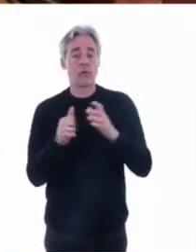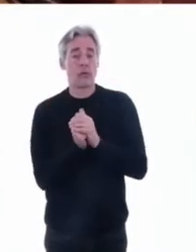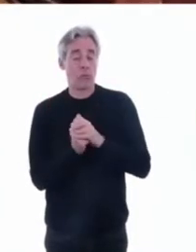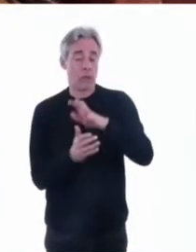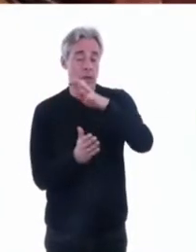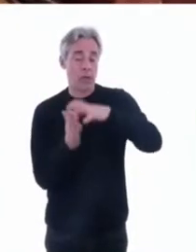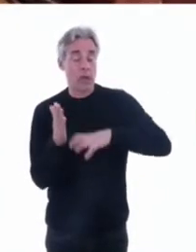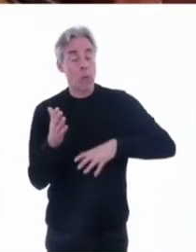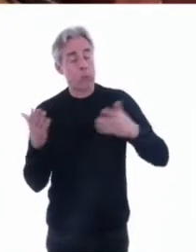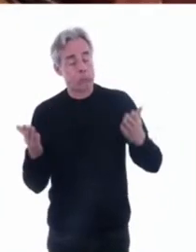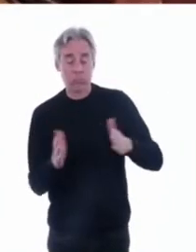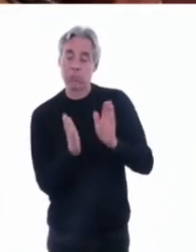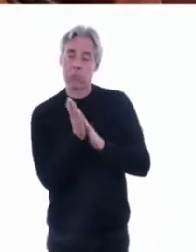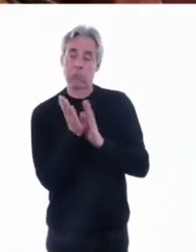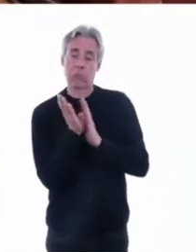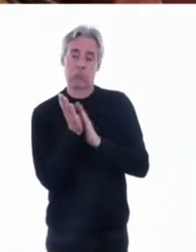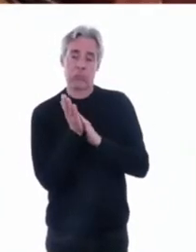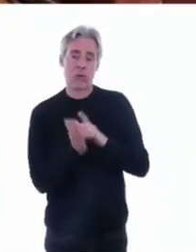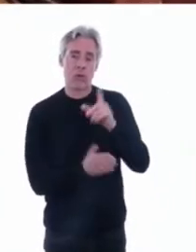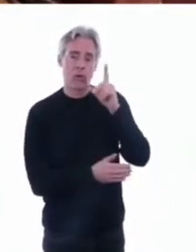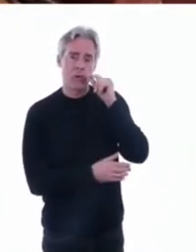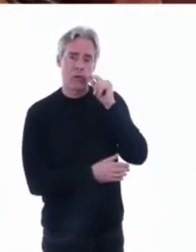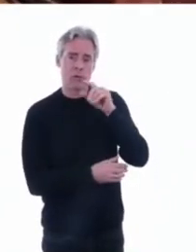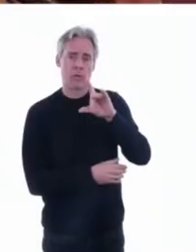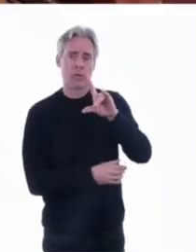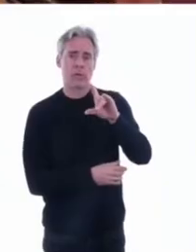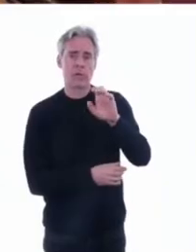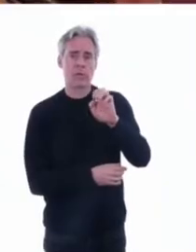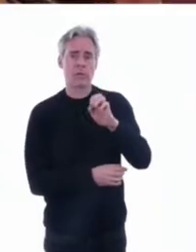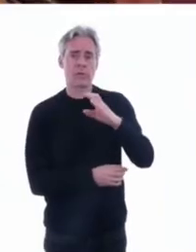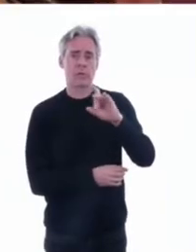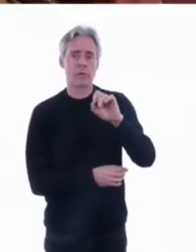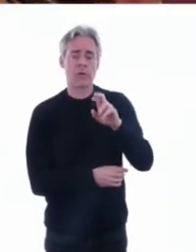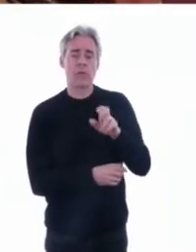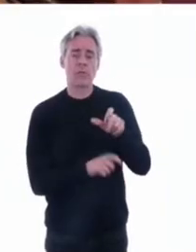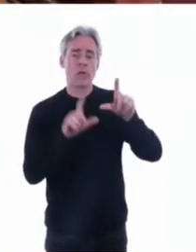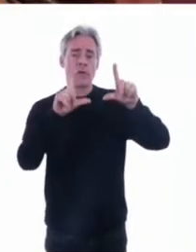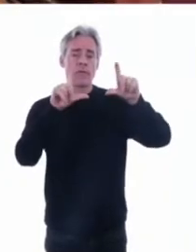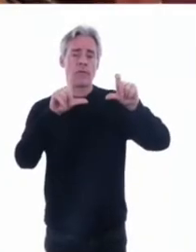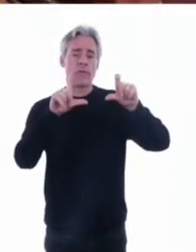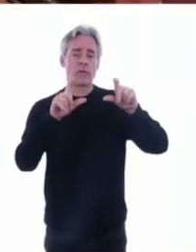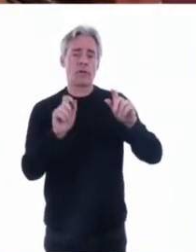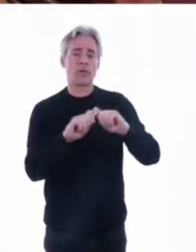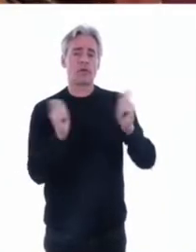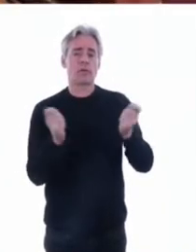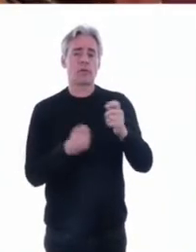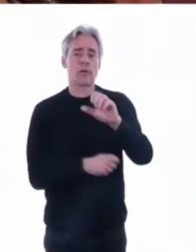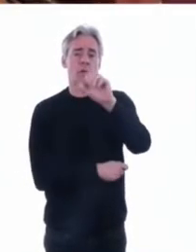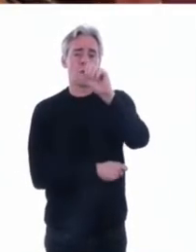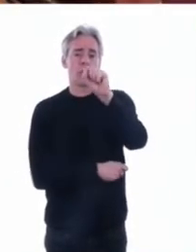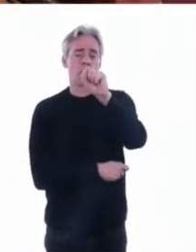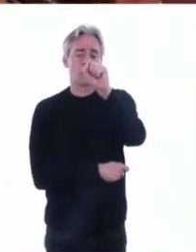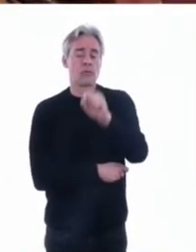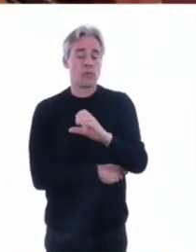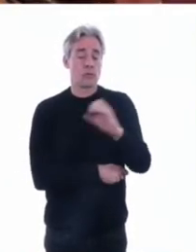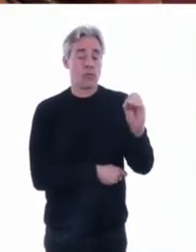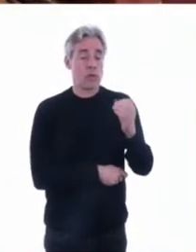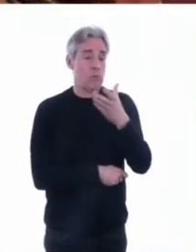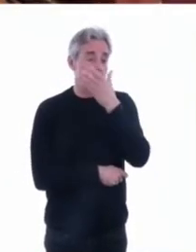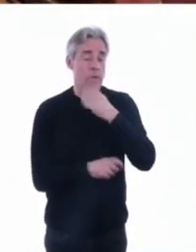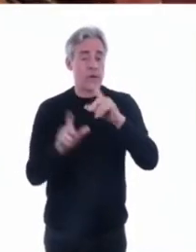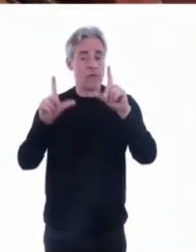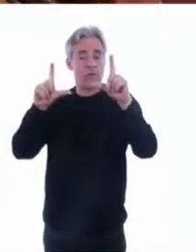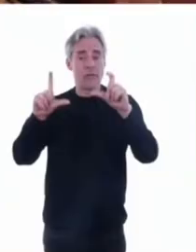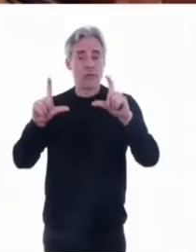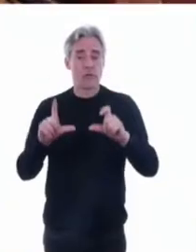voudrais saluer monsieur Escher, le photographe de Sud-Ouest, qui a fait de très belles photos.